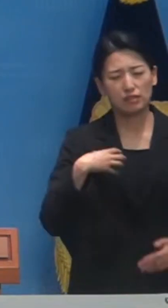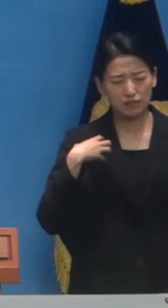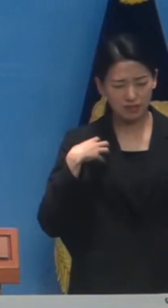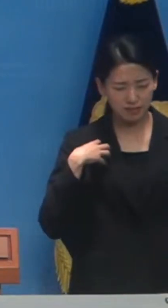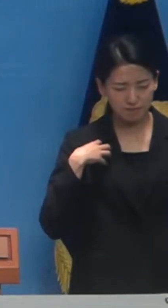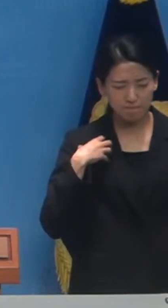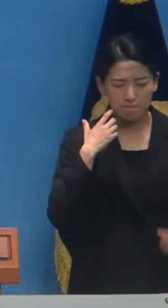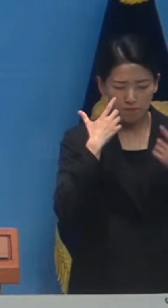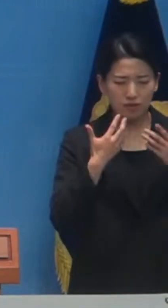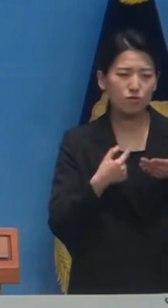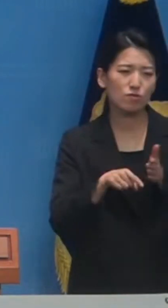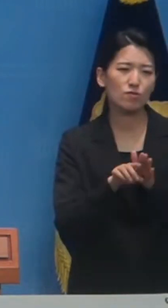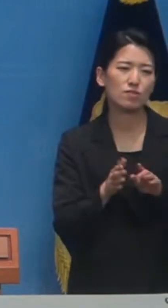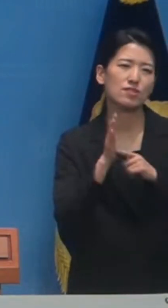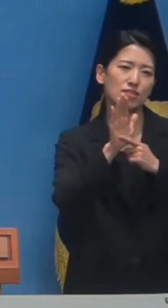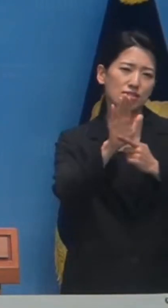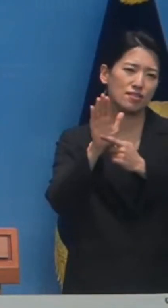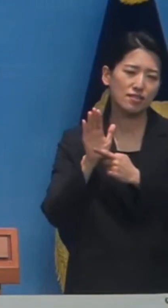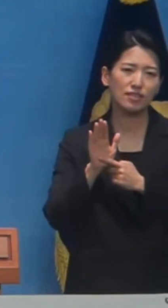자리에 섰습니다.